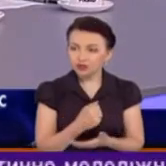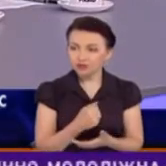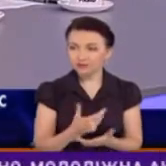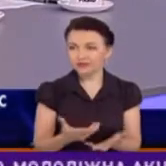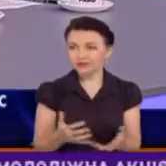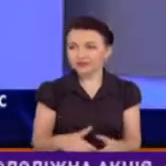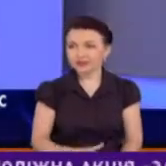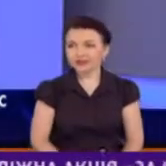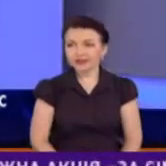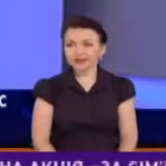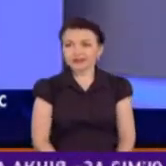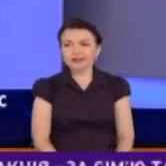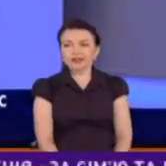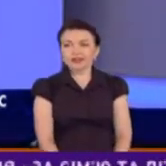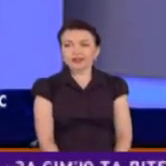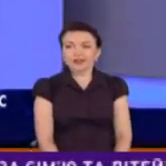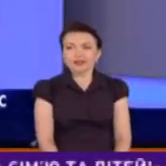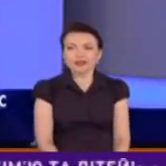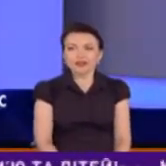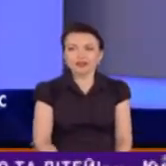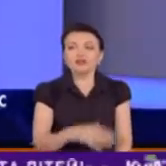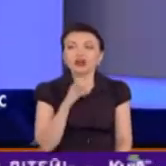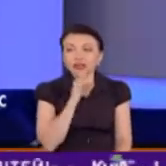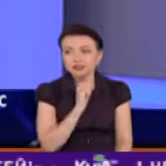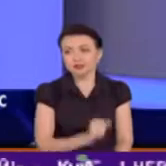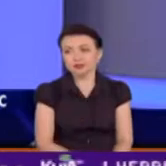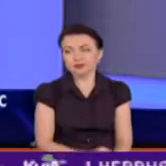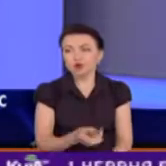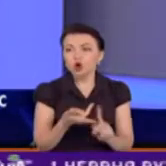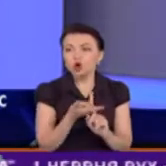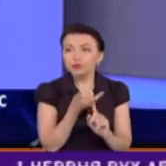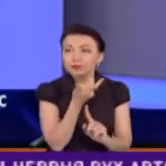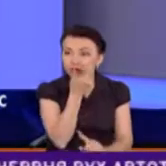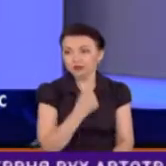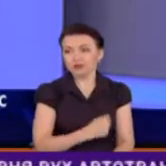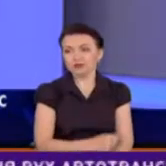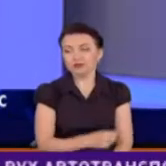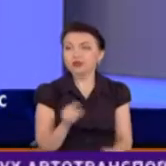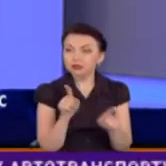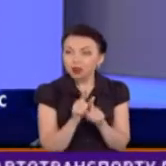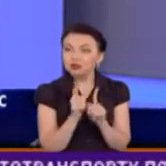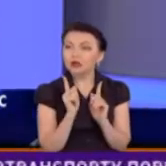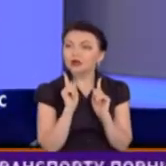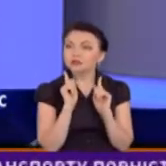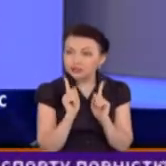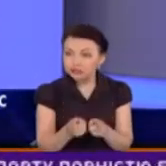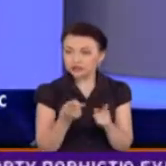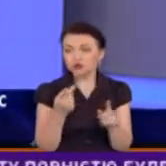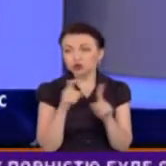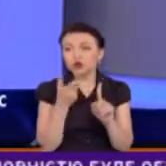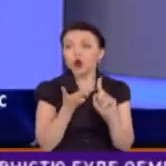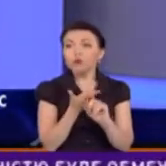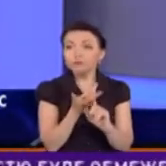хапануть, інакше, мабуть, вкрасти, обібрати. Вкрасти, давайте говорити те, що відповідає дійсності,